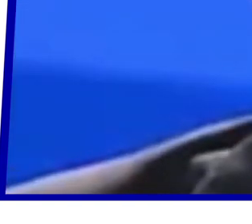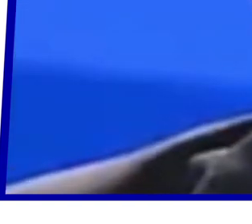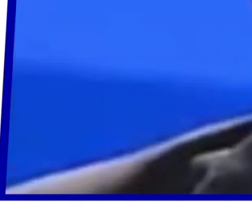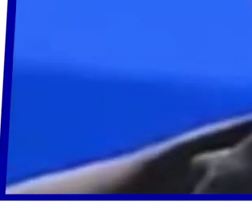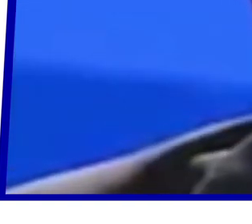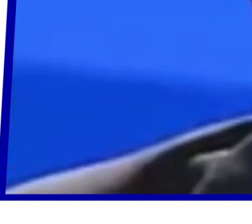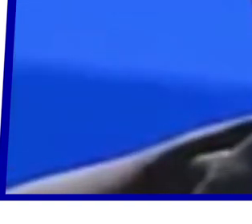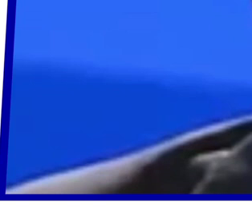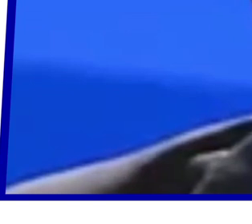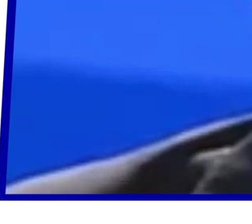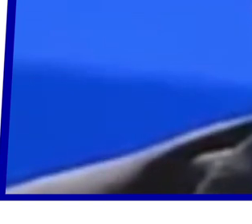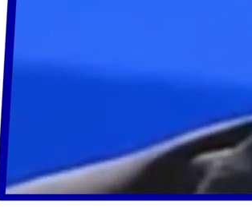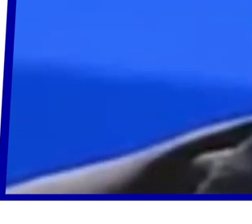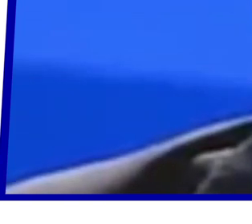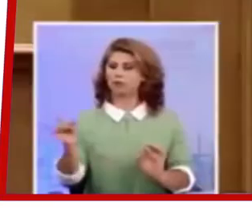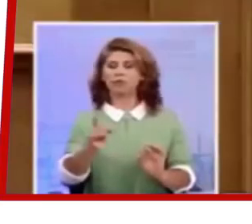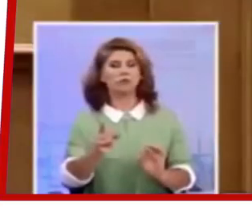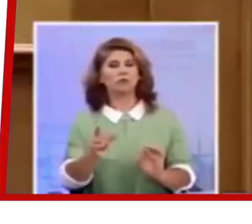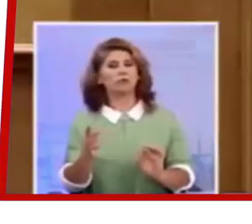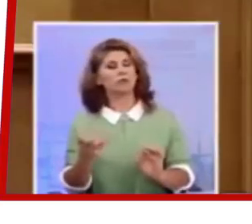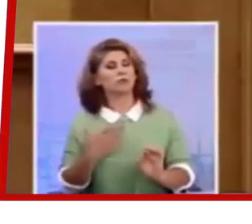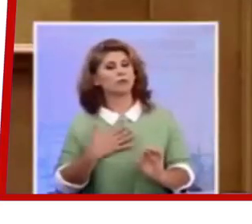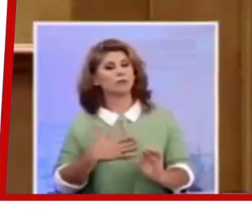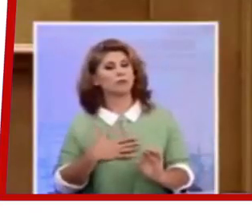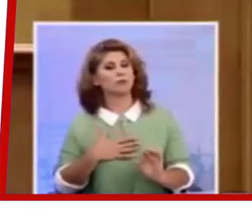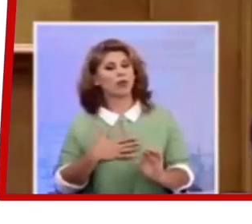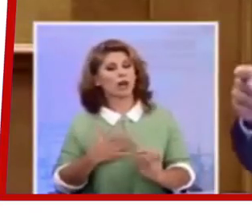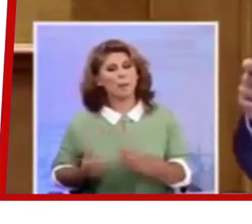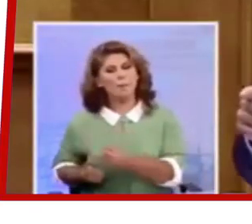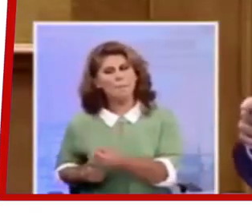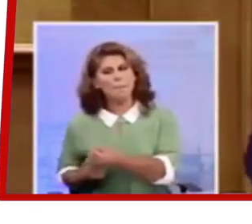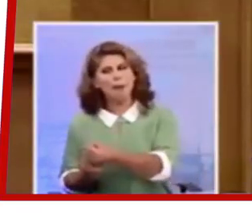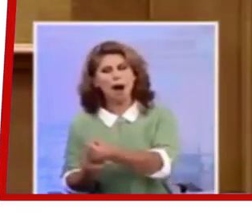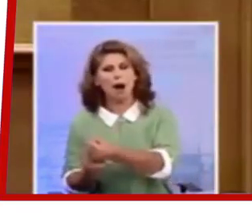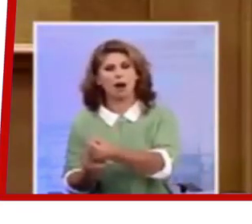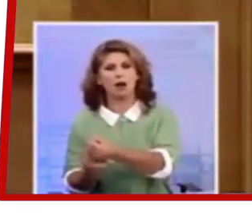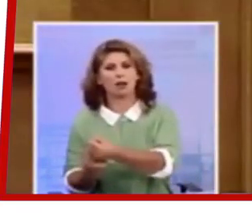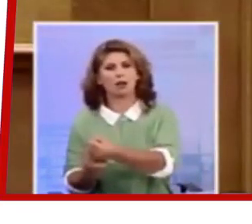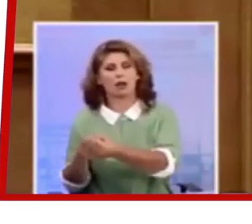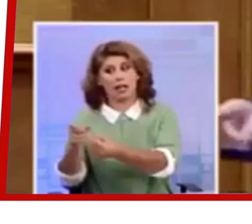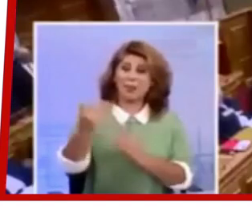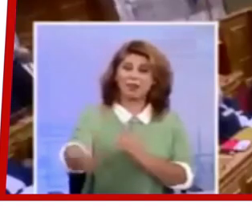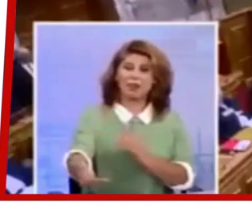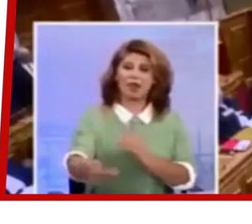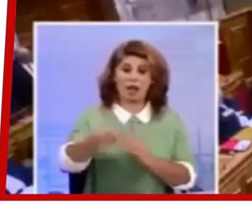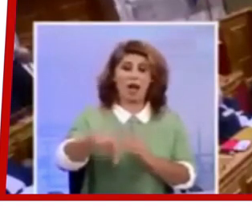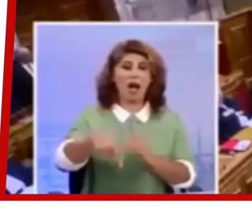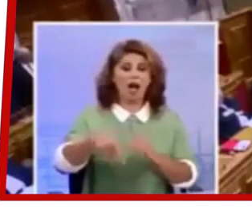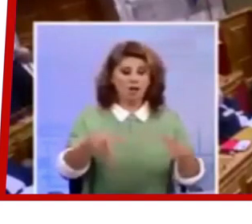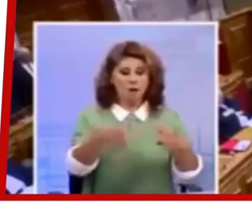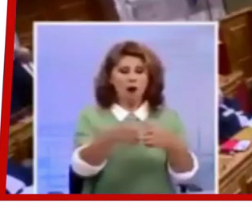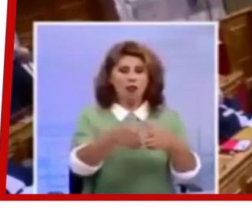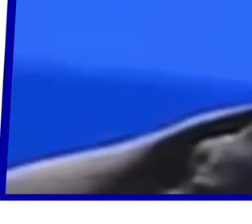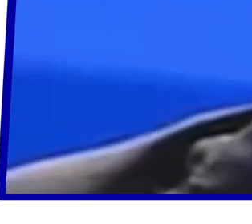στα κανάλια τα οποία θα εκπέμπουν στη χώρα. Από αυτούς οι οποίοι για πρώτη φορά στον τόπο καλούνται να βάλουν το χέρι στην